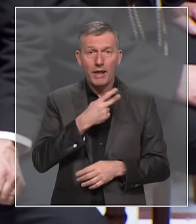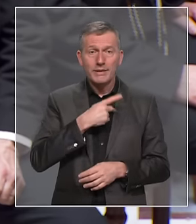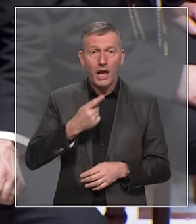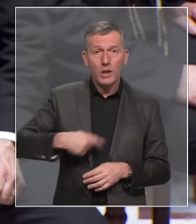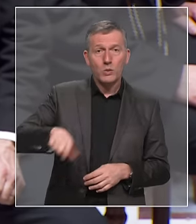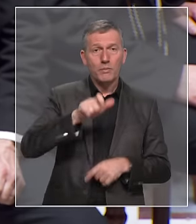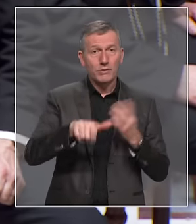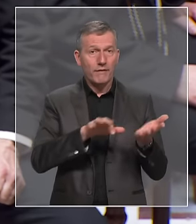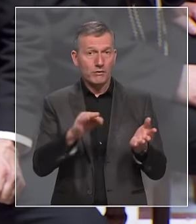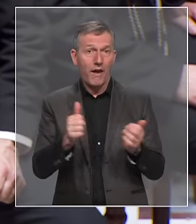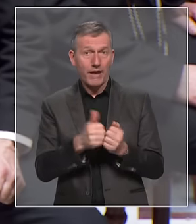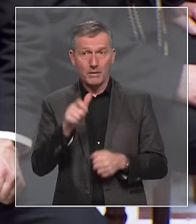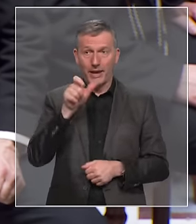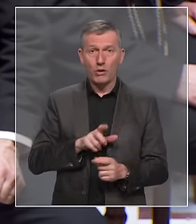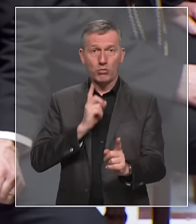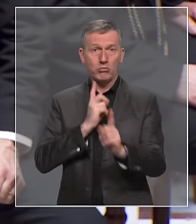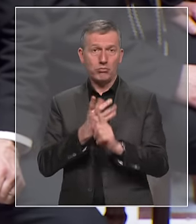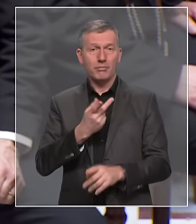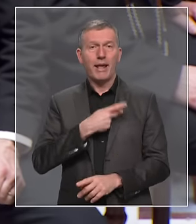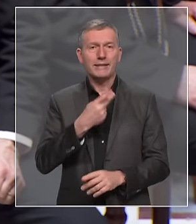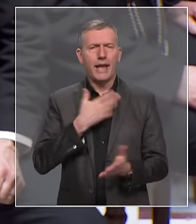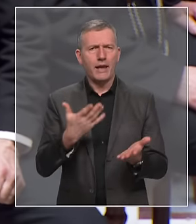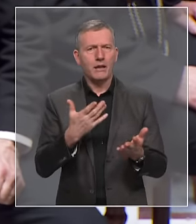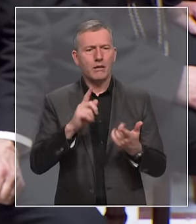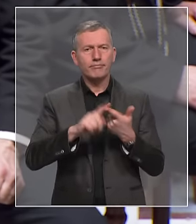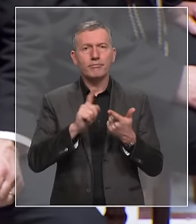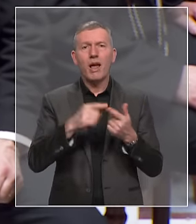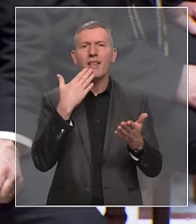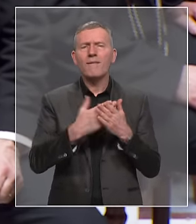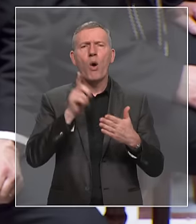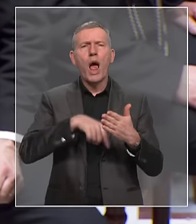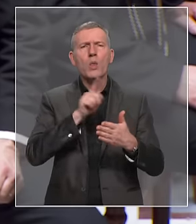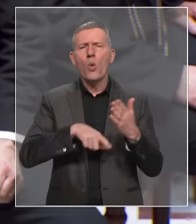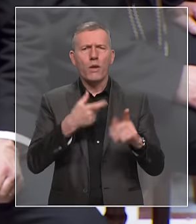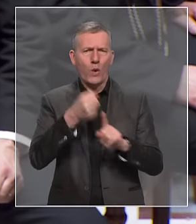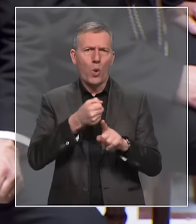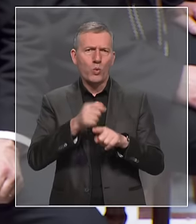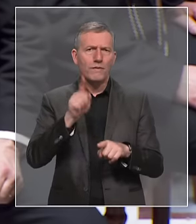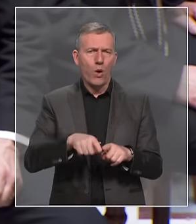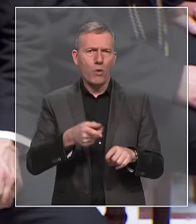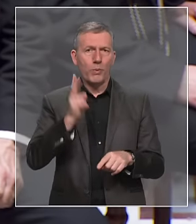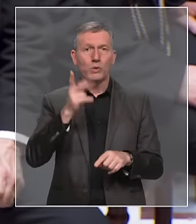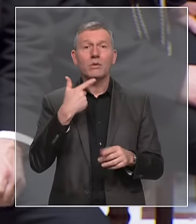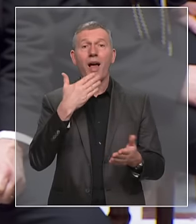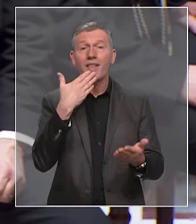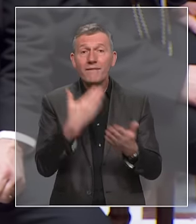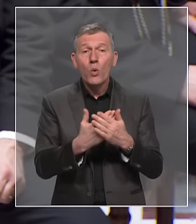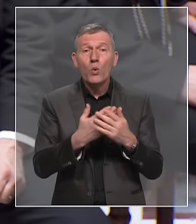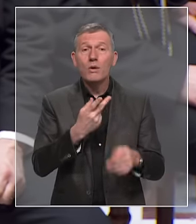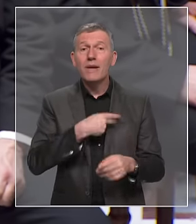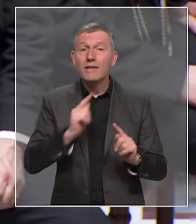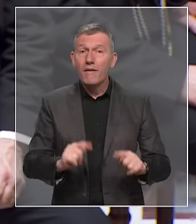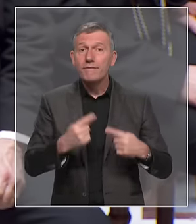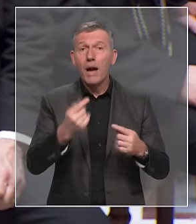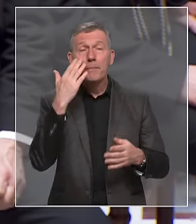avec un médecin. 2. Il faut lutter contre les rendez-vous non honorés chez le médecin et assumer de dire que quand on a rendez-vous chez le médecin, qu'on ne